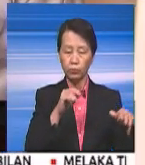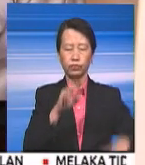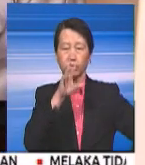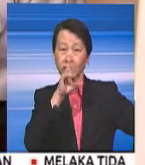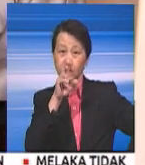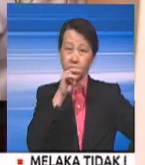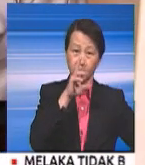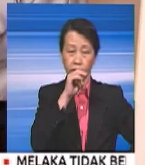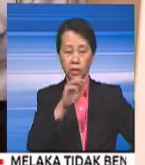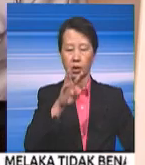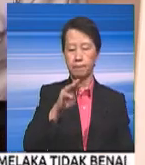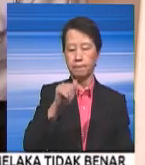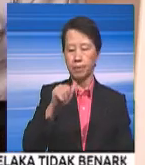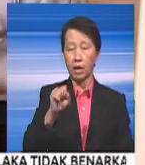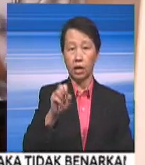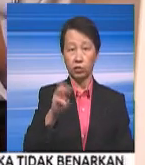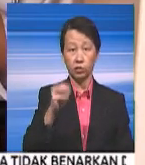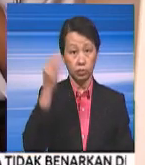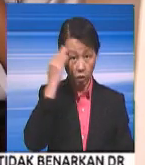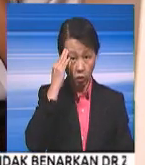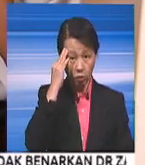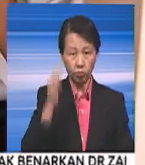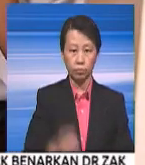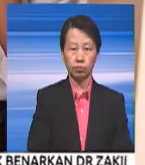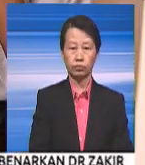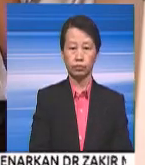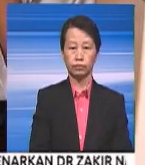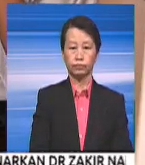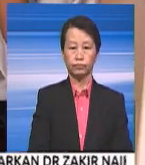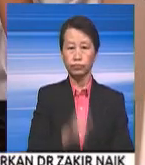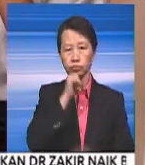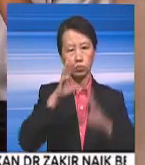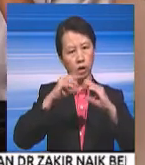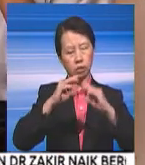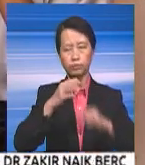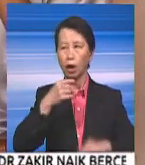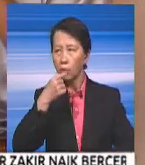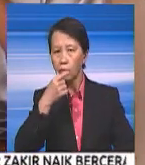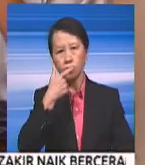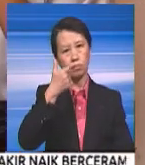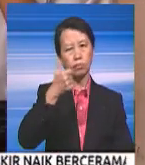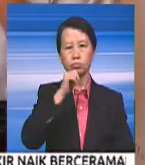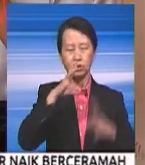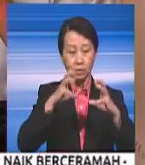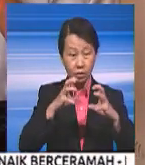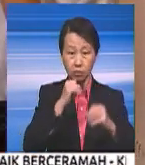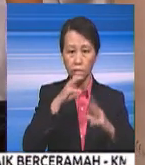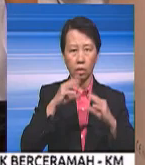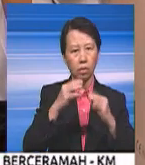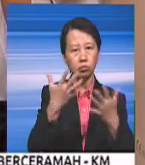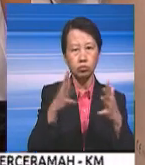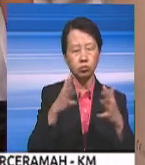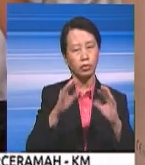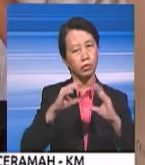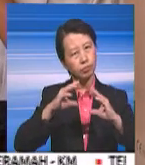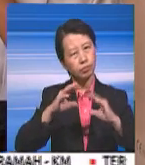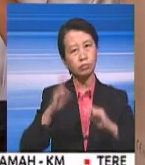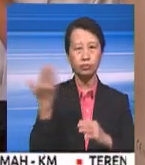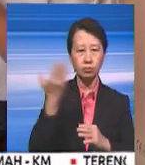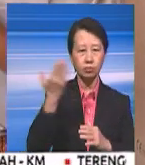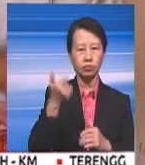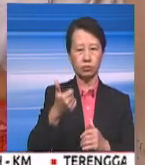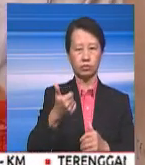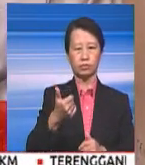Tekstur dia sempurna. Dan sebab dia tak macam tak lembut sangat, tak keras sangat. Dia macam sempurna dan... Itu beza